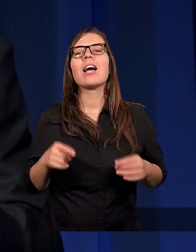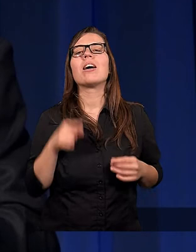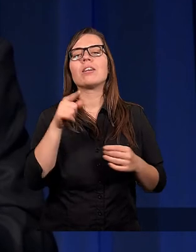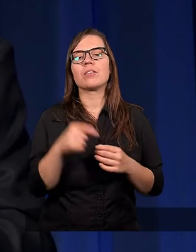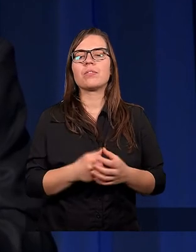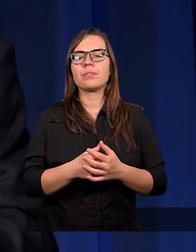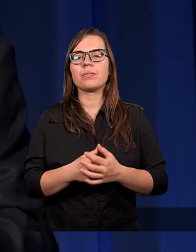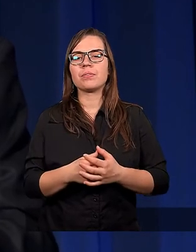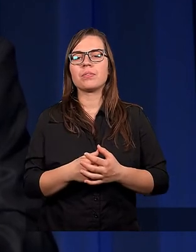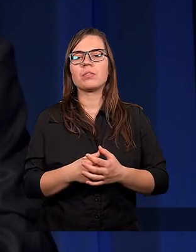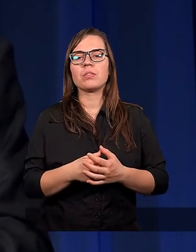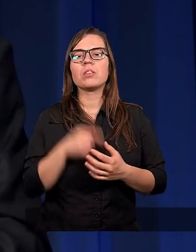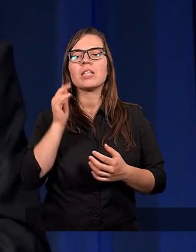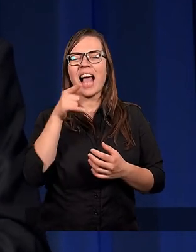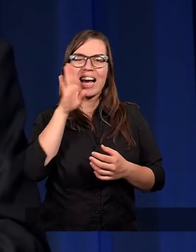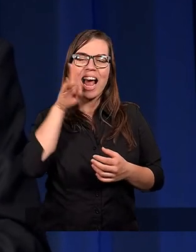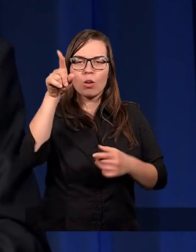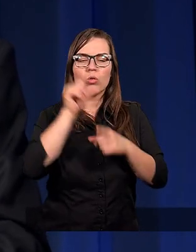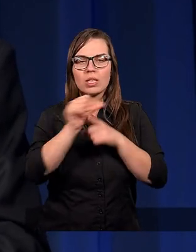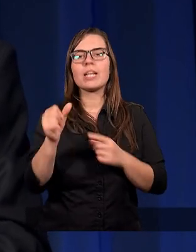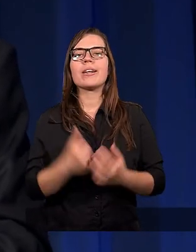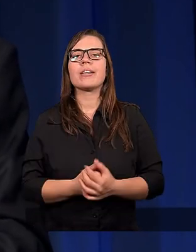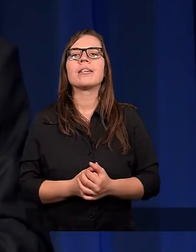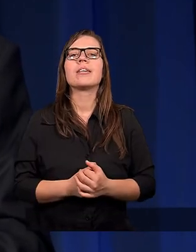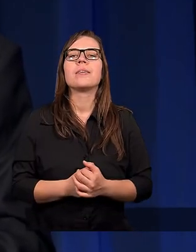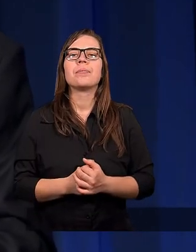oczyszcza się. Tak jak On jest czysty.